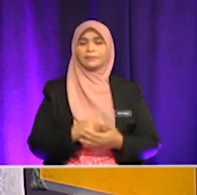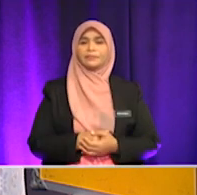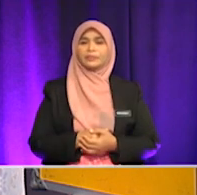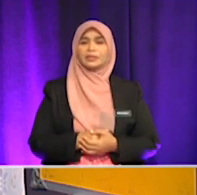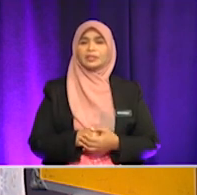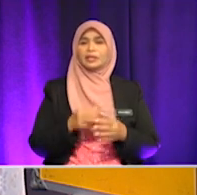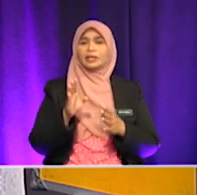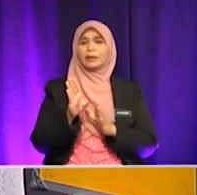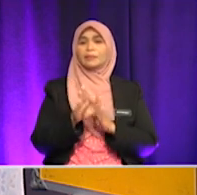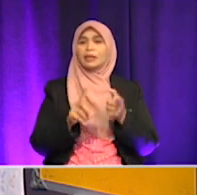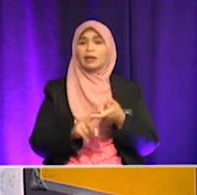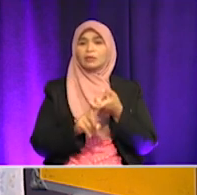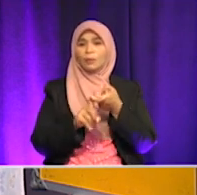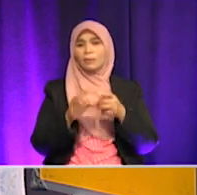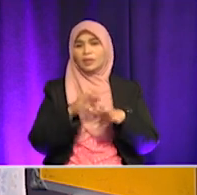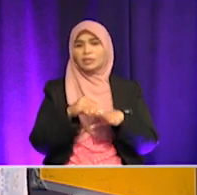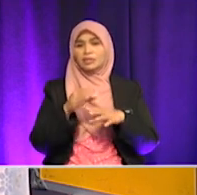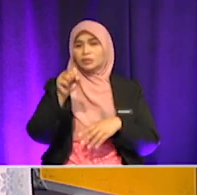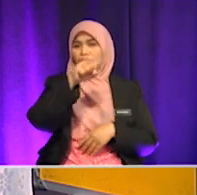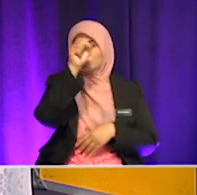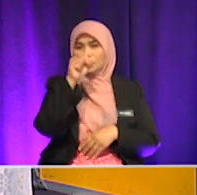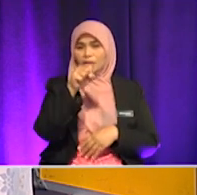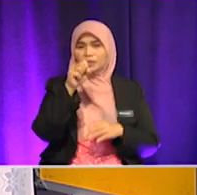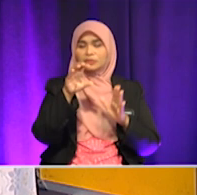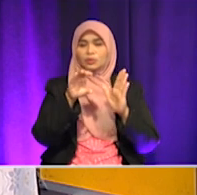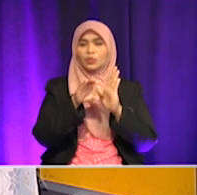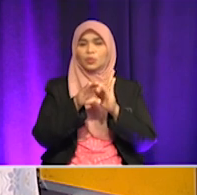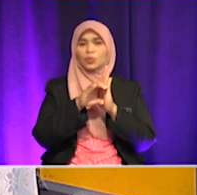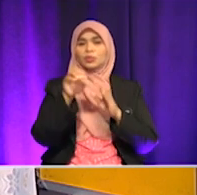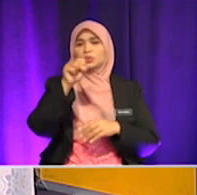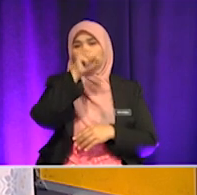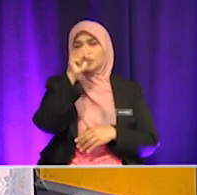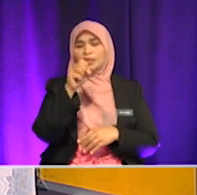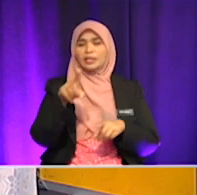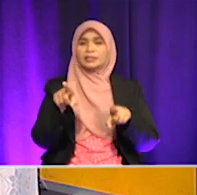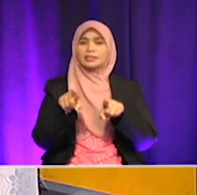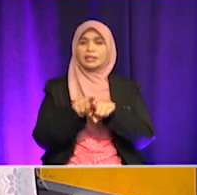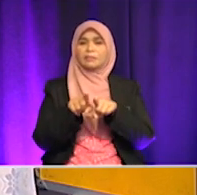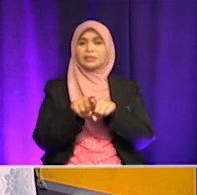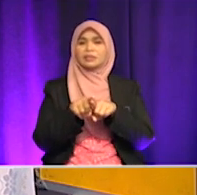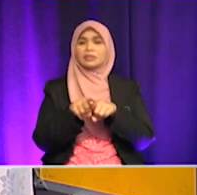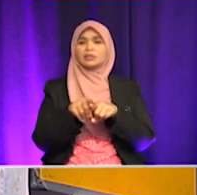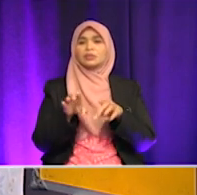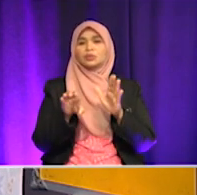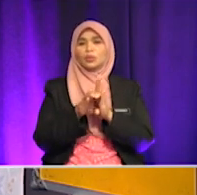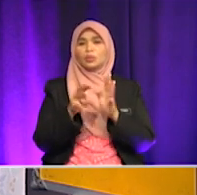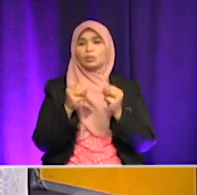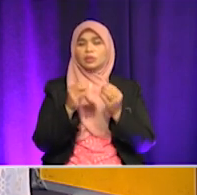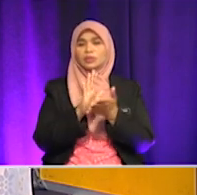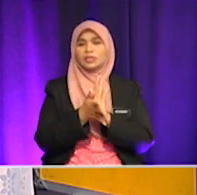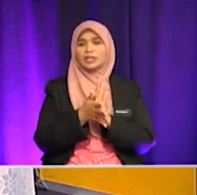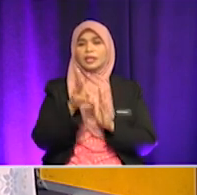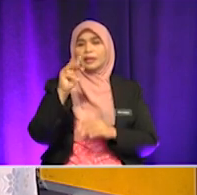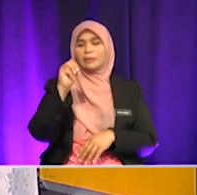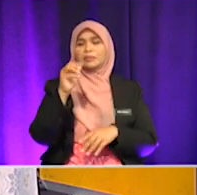kepada soalan. Okey, katakanlah soalan tu kalau soalan yang sama saya letak Ifan, saya nak jadikan M sebagai perkara rumus. Okey, jadi